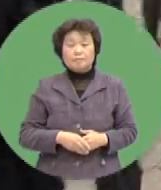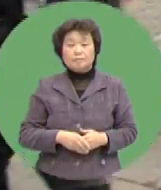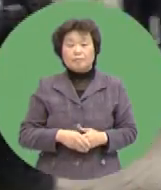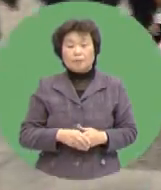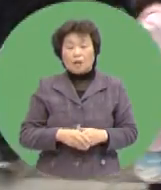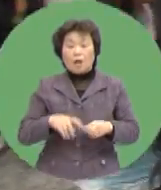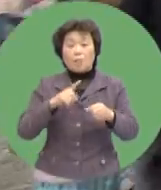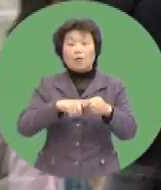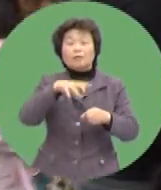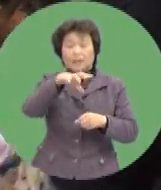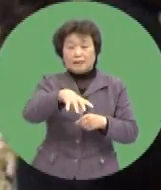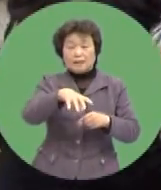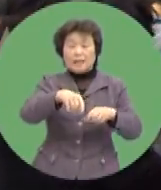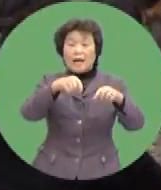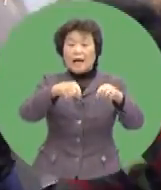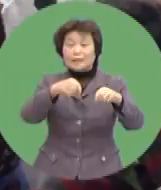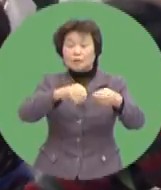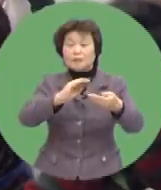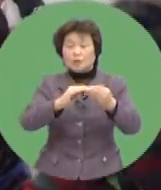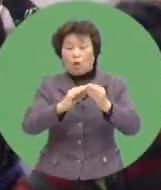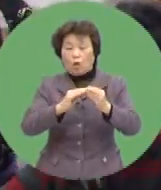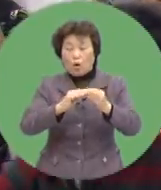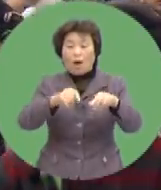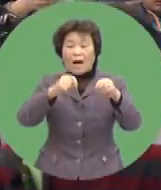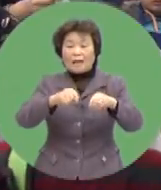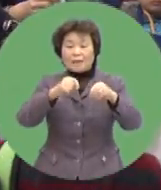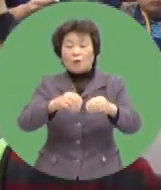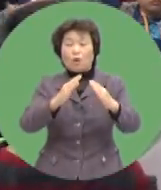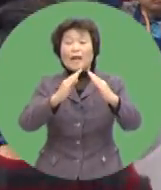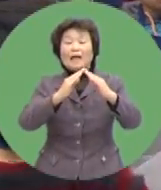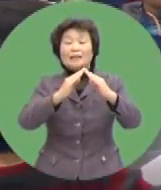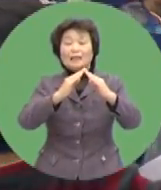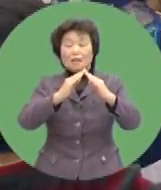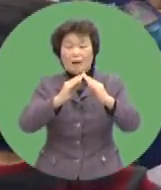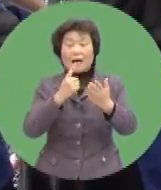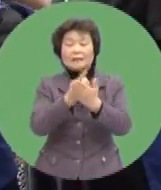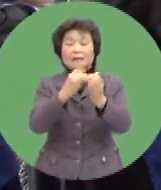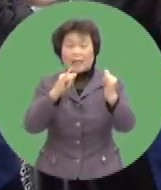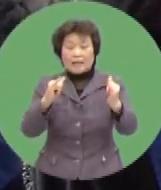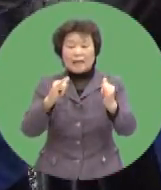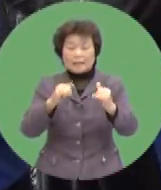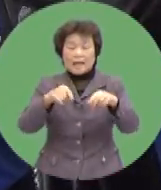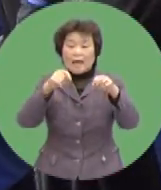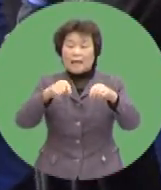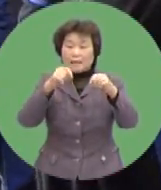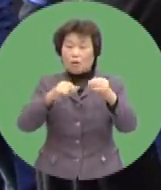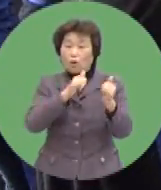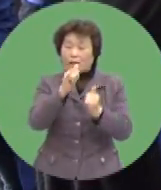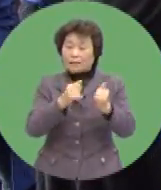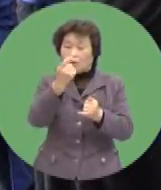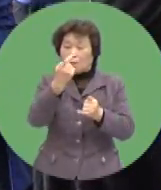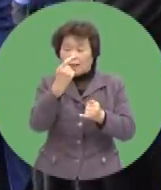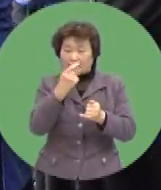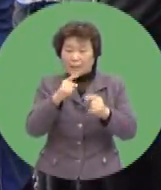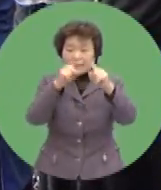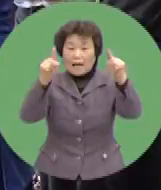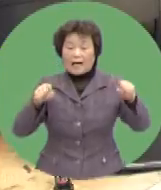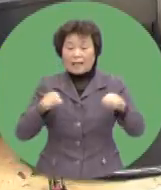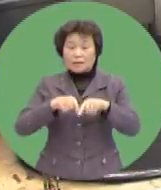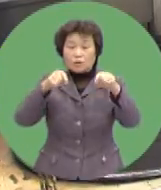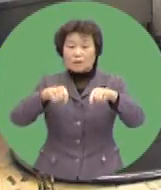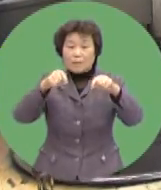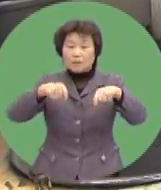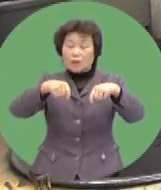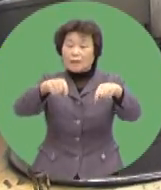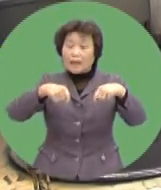最初の目的地、藍住町の藍の館では、参加者が阿波藍の歴史を学んだり、ハンカチを染める藍